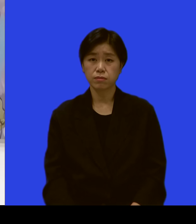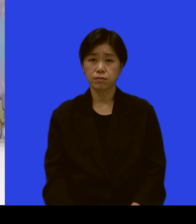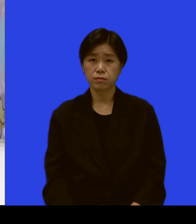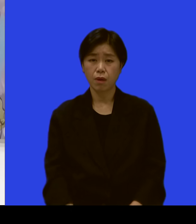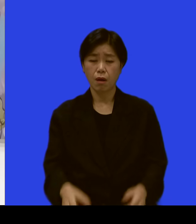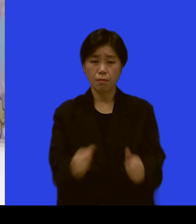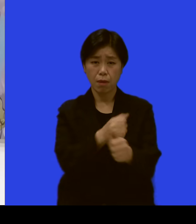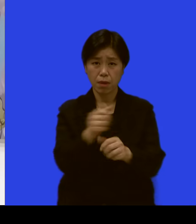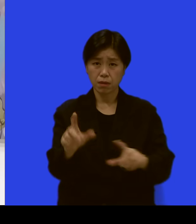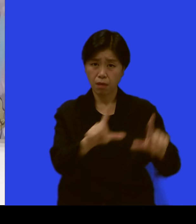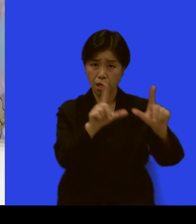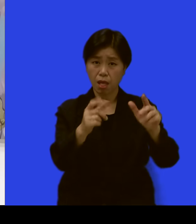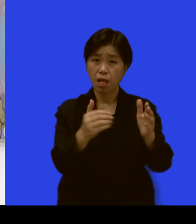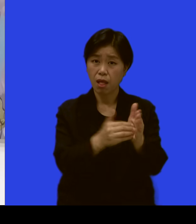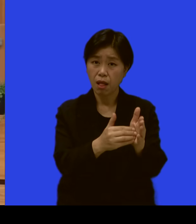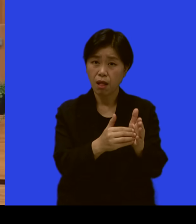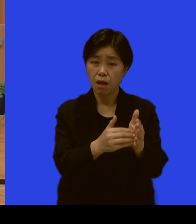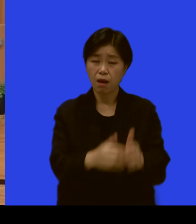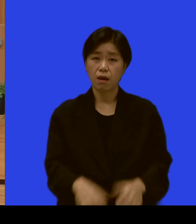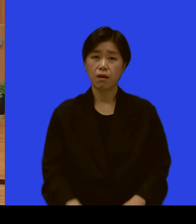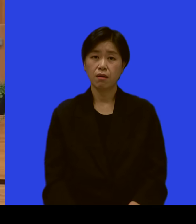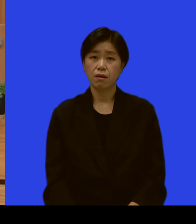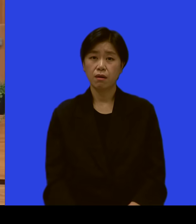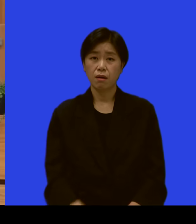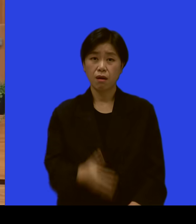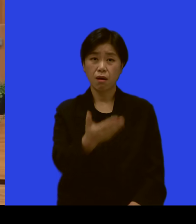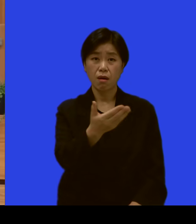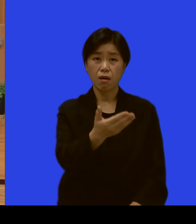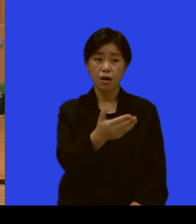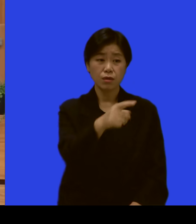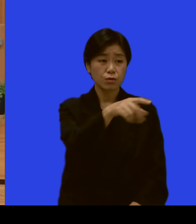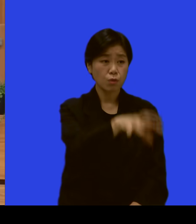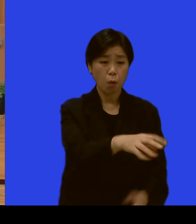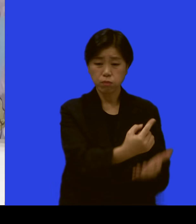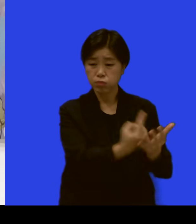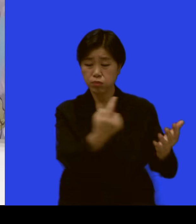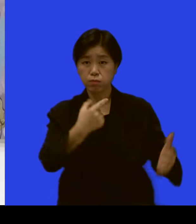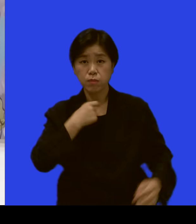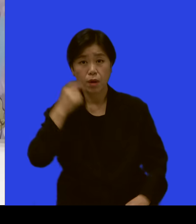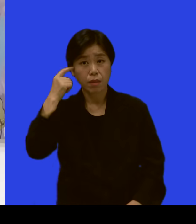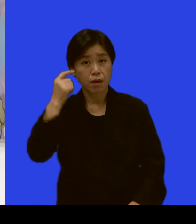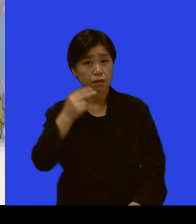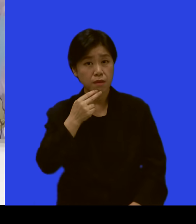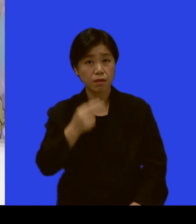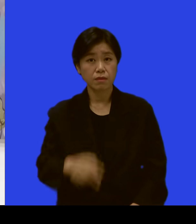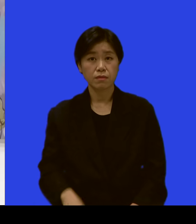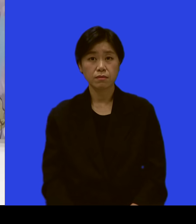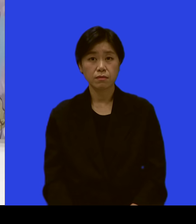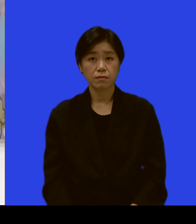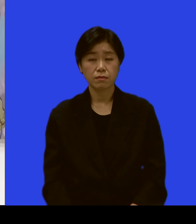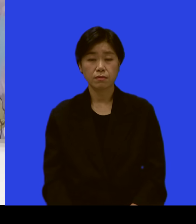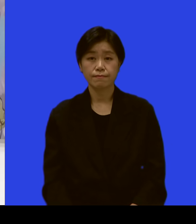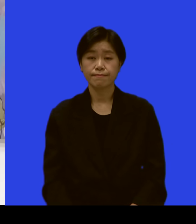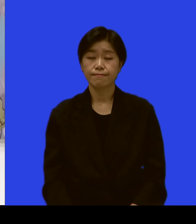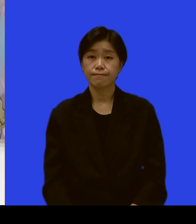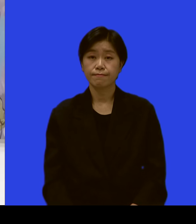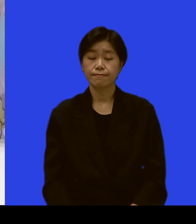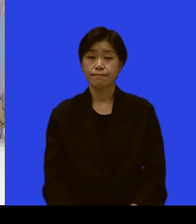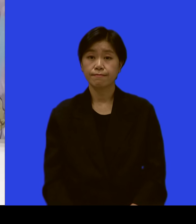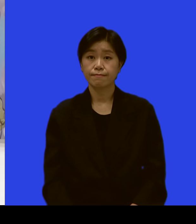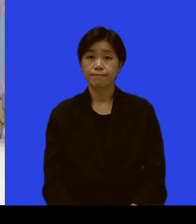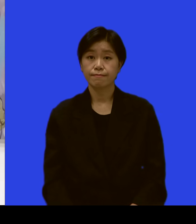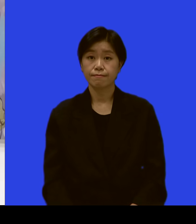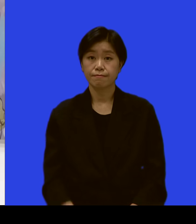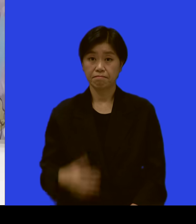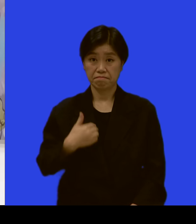생활도 하셨고. 네, 맞습니다. 그럼 어때요? 그 어린 나이에 좀 이런 곳을 좀 벗어나고 싶다는 생각은 안 드셨어요? 그런 생각이 들었던 적이 있어요. 저는